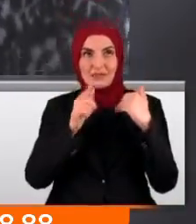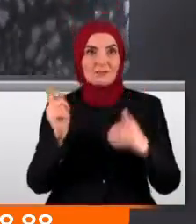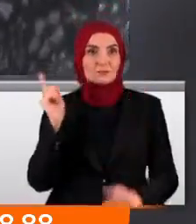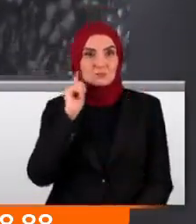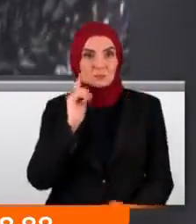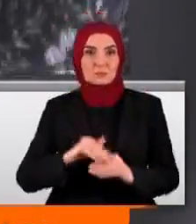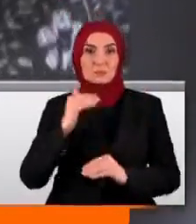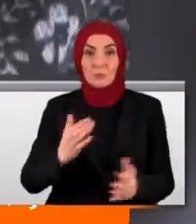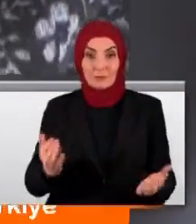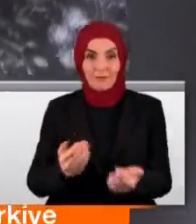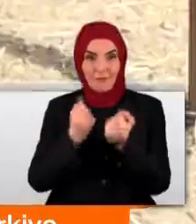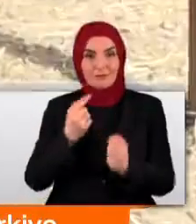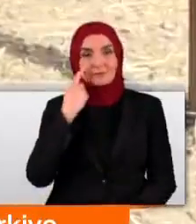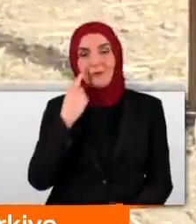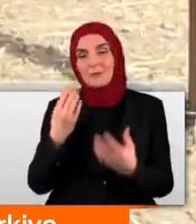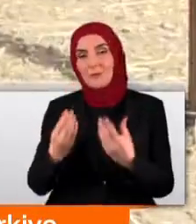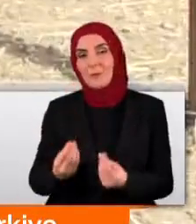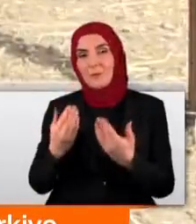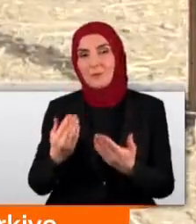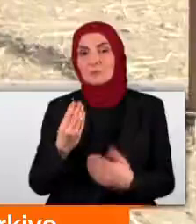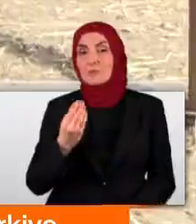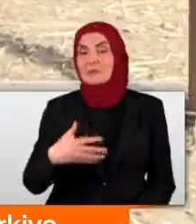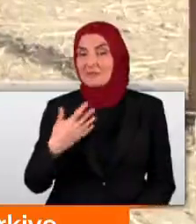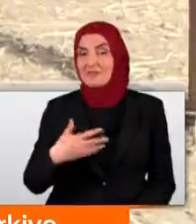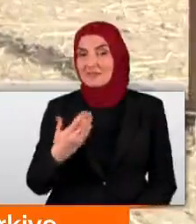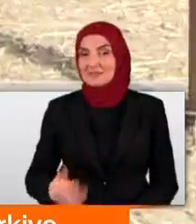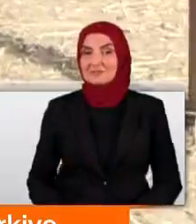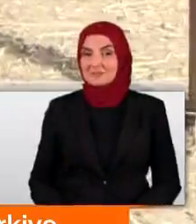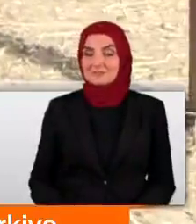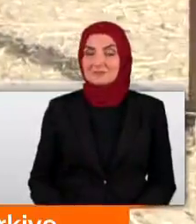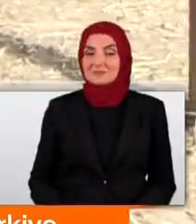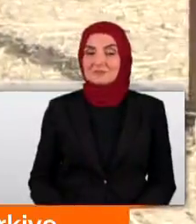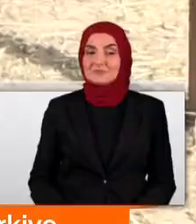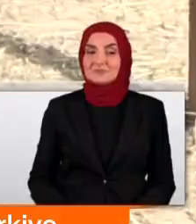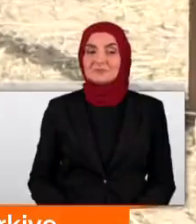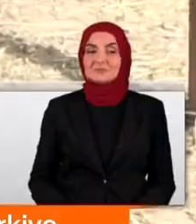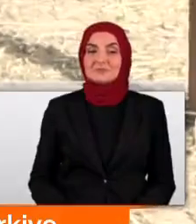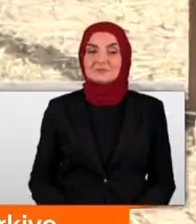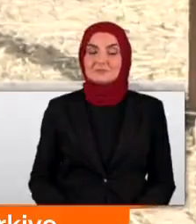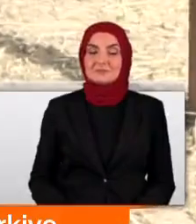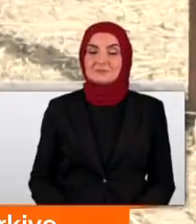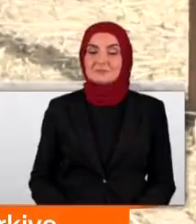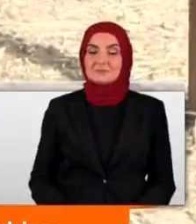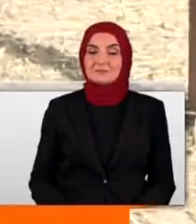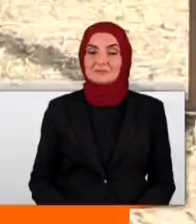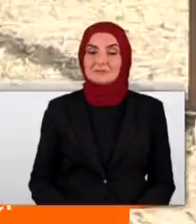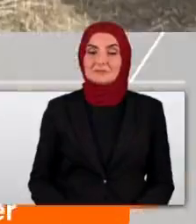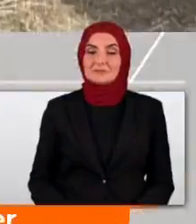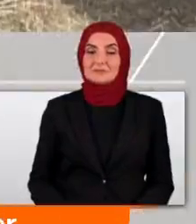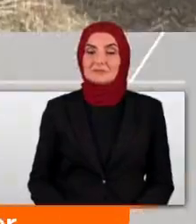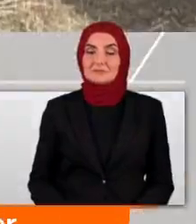etti. Dünyalar onun oldu. Çok mutlu olduk çıkınca. Ama kendileri çok zayıf olmuş